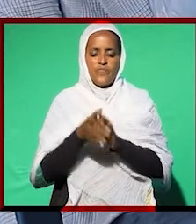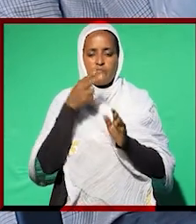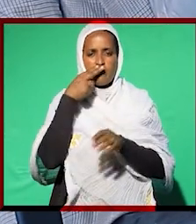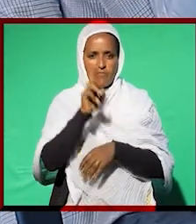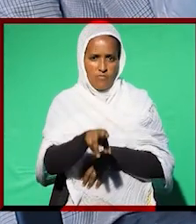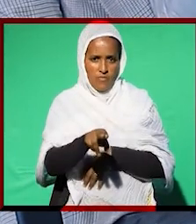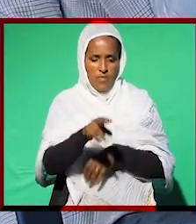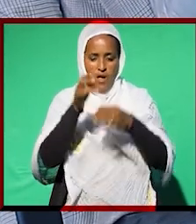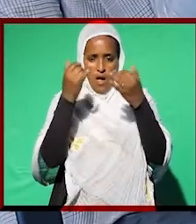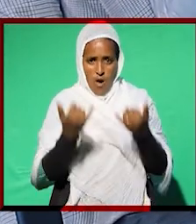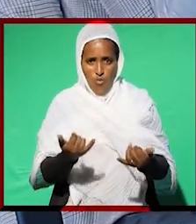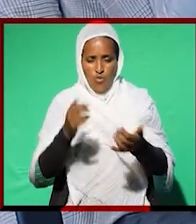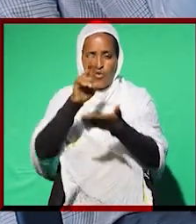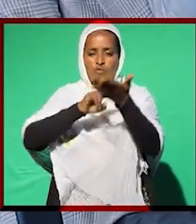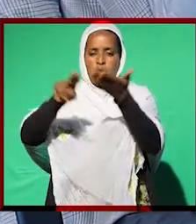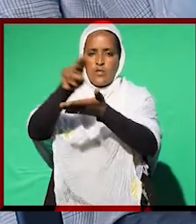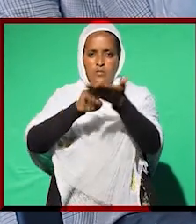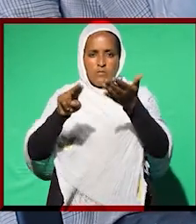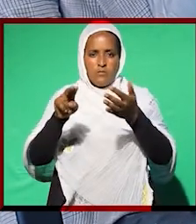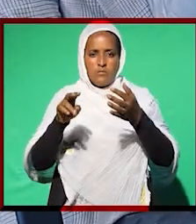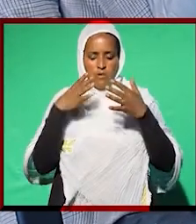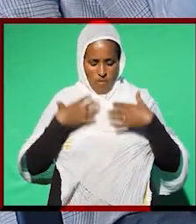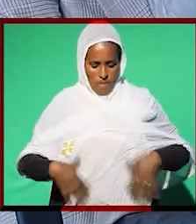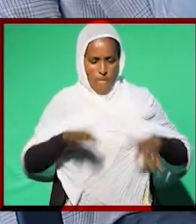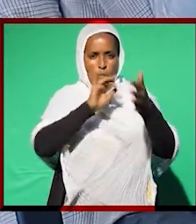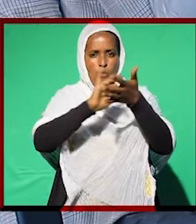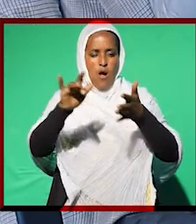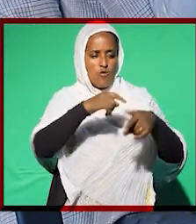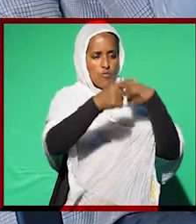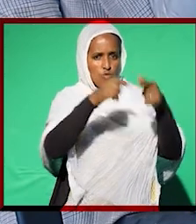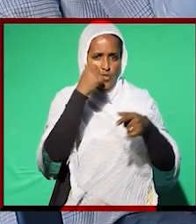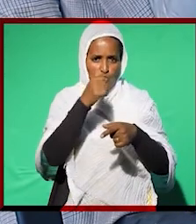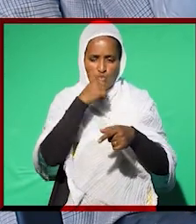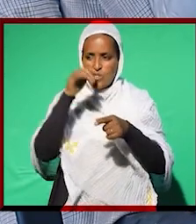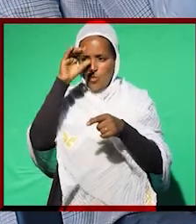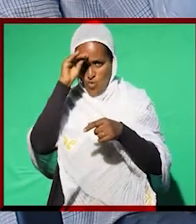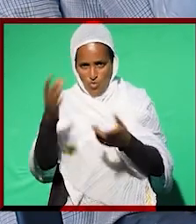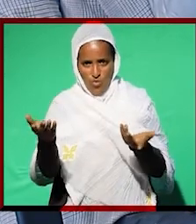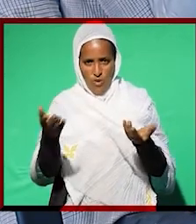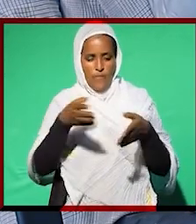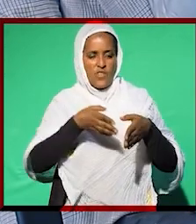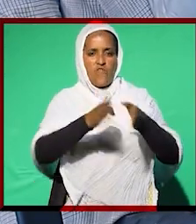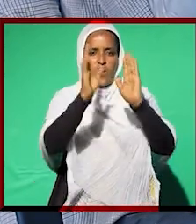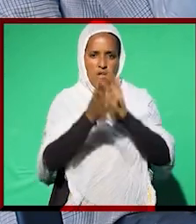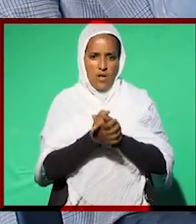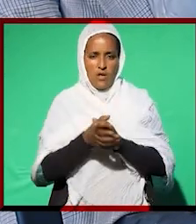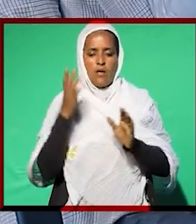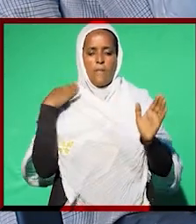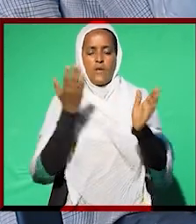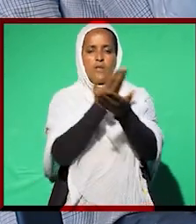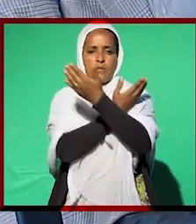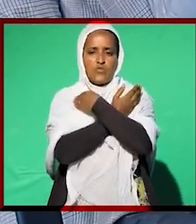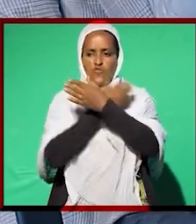ይልበሱ ትዛዝ ነው። አሁን ዩኒቨርሲቲዎቻቸውን ርቃናቸውን የሚሄዱ ሴቶችን ወንዶችን